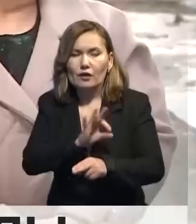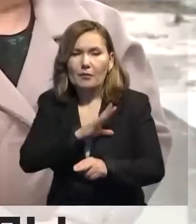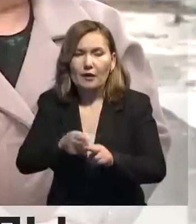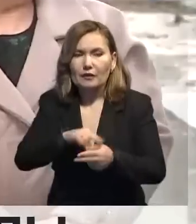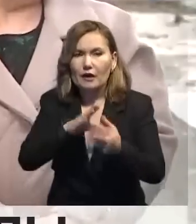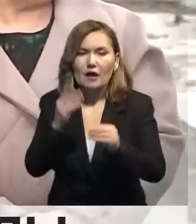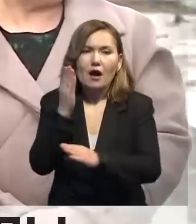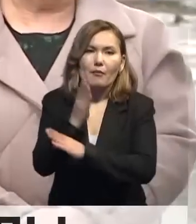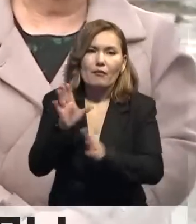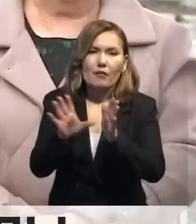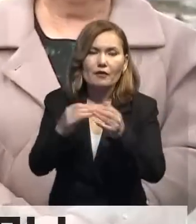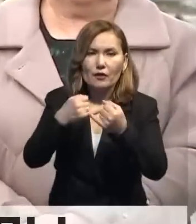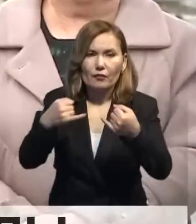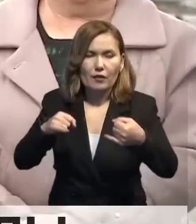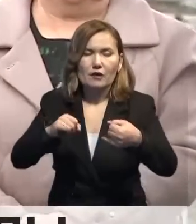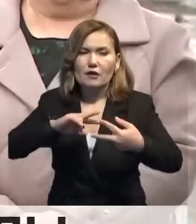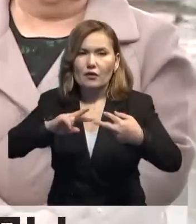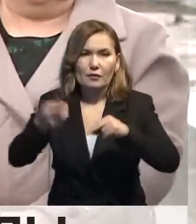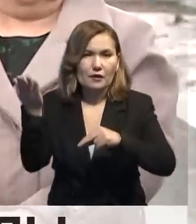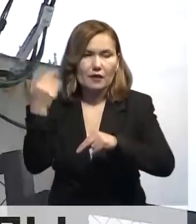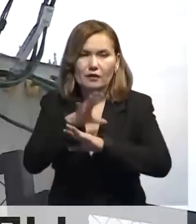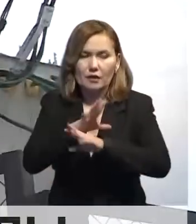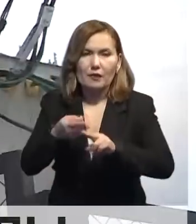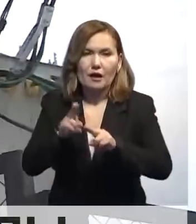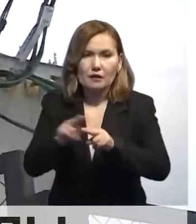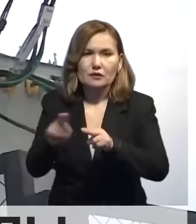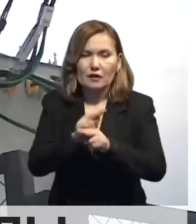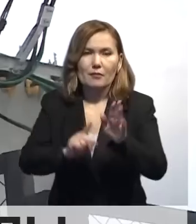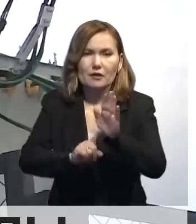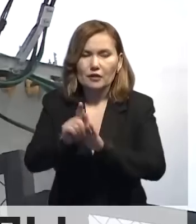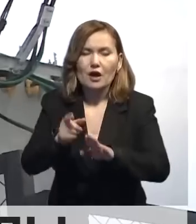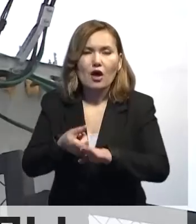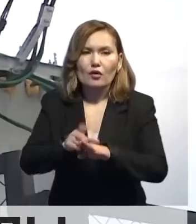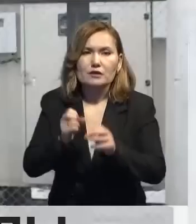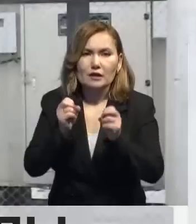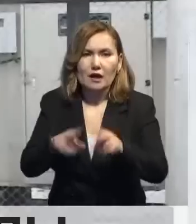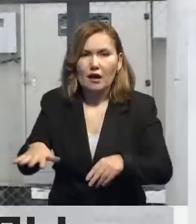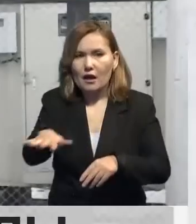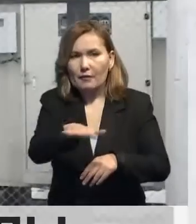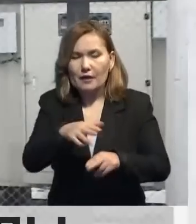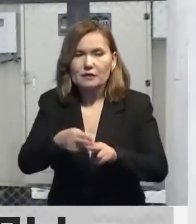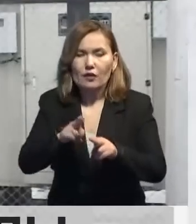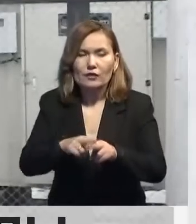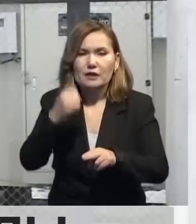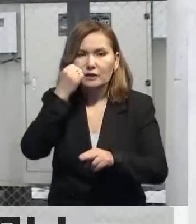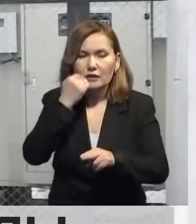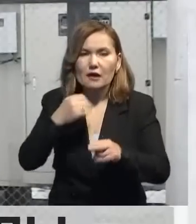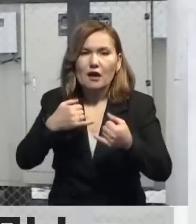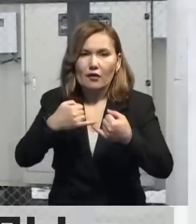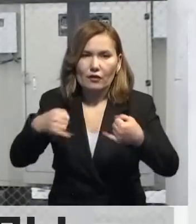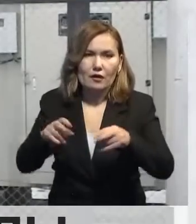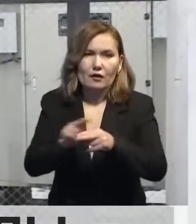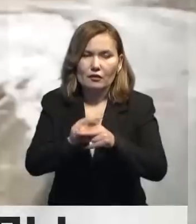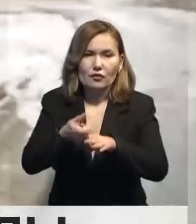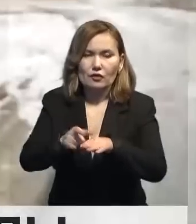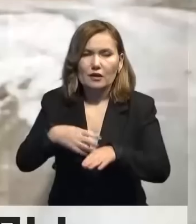бері бағаналар ауыстырылмағандықтан әбден ескіріп, тұрғындарға қауіп төндіре бастаған. Былтыр жаңа трансформаторлар орнатылып, бетон бағаналар